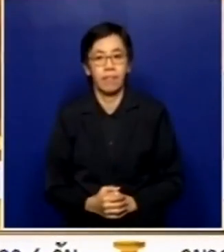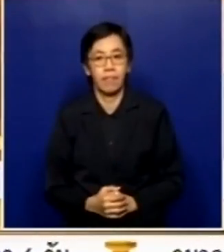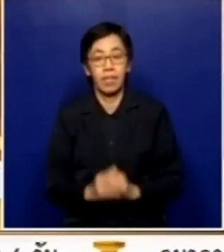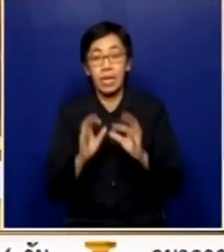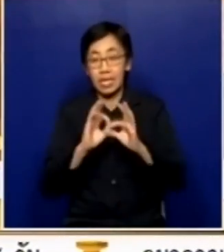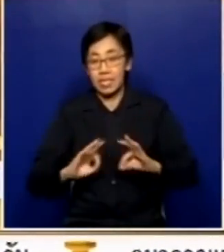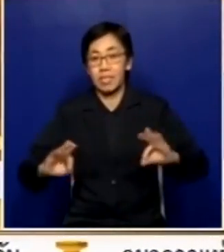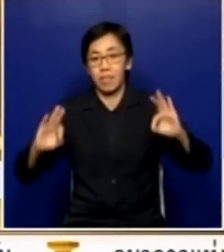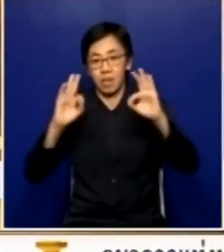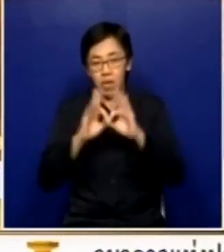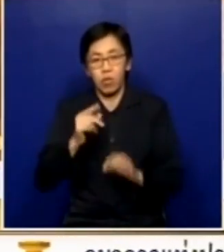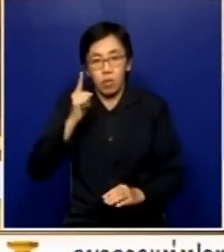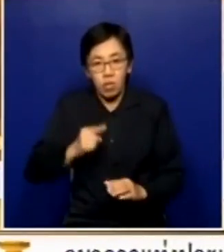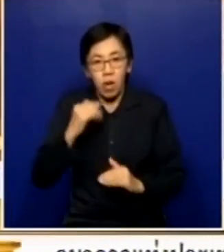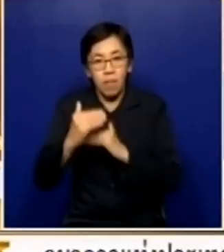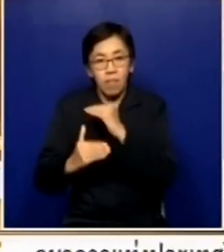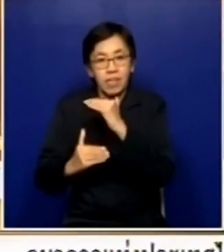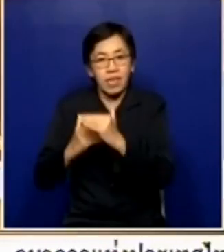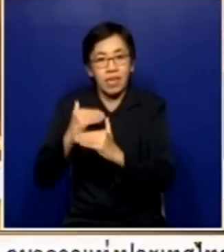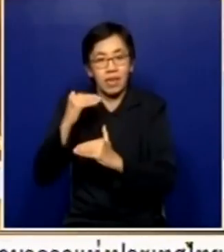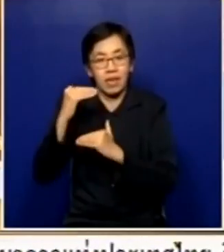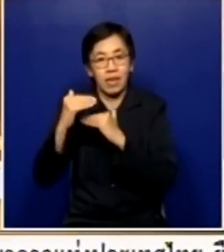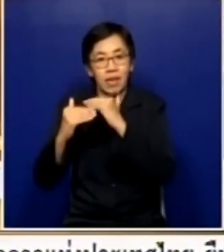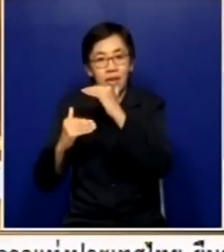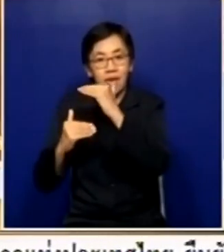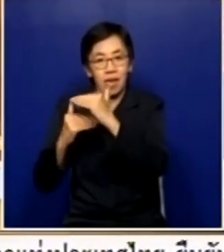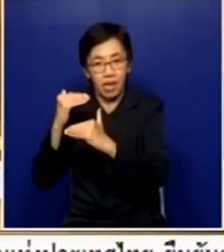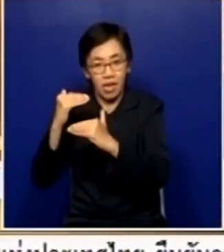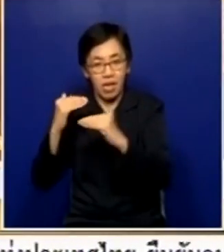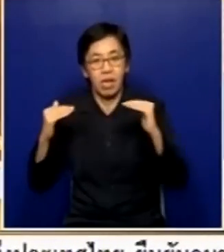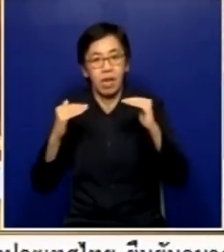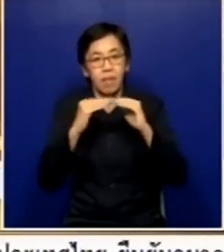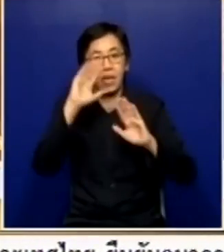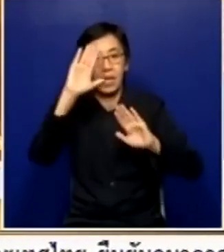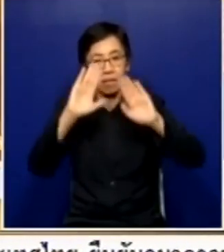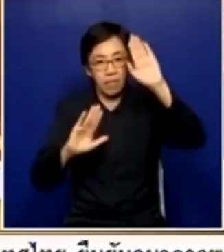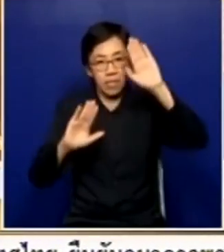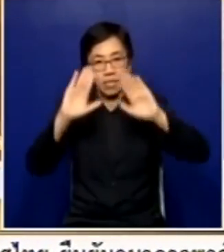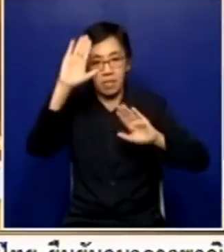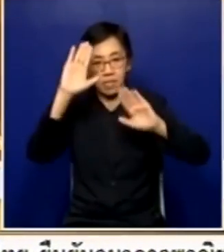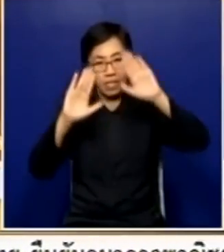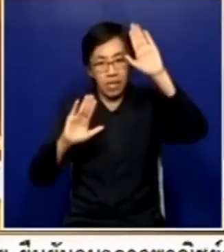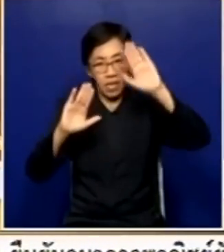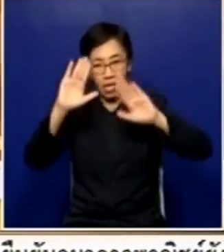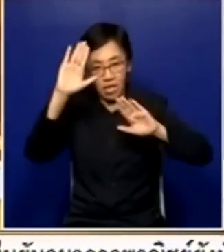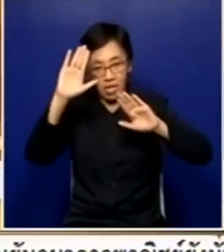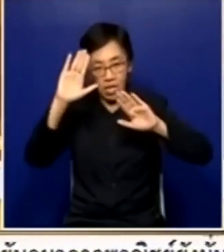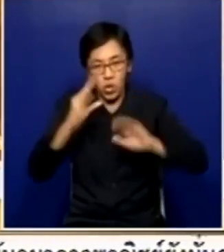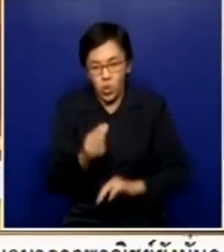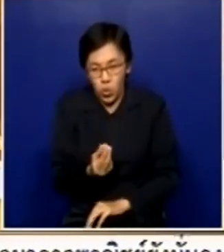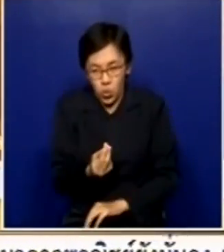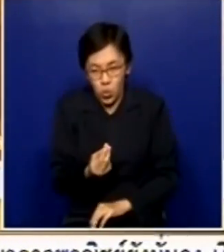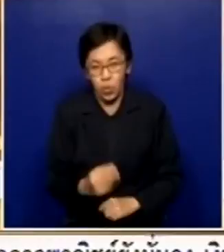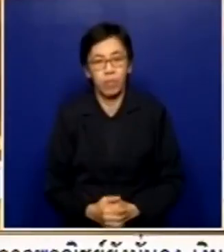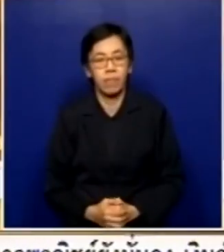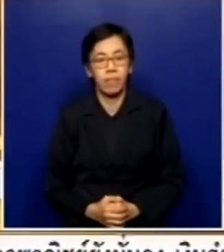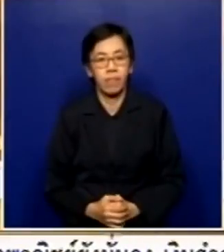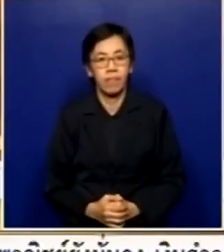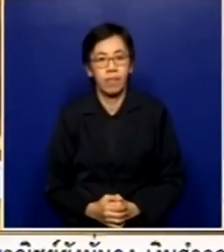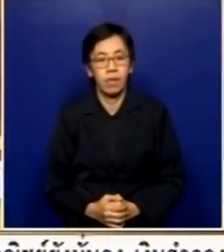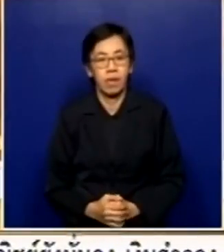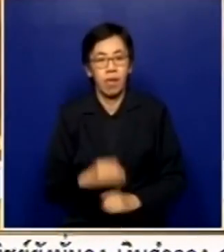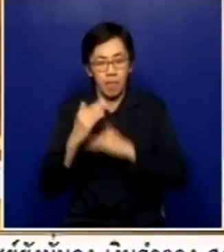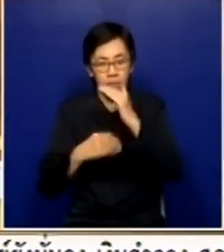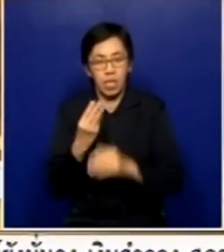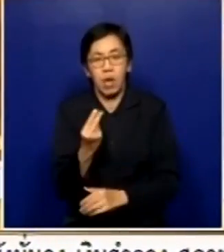ต้องพัฒนาไปสู่ระบอบประชากิจใจอย่างเร็วที่สุดและผม